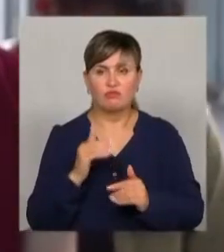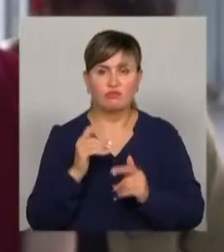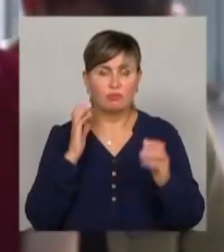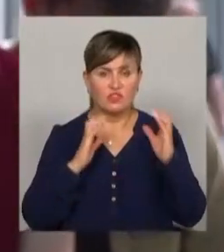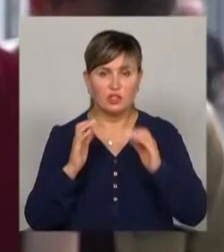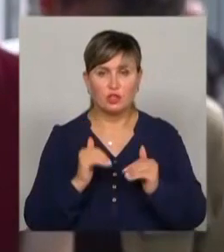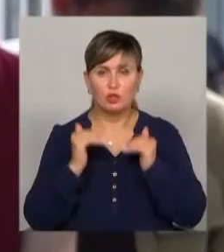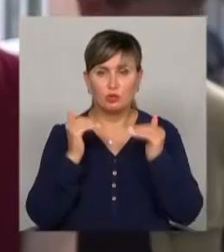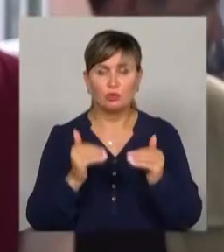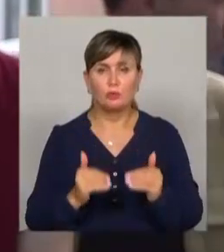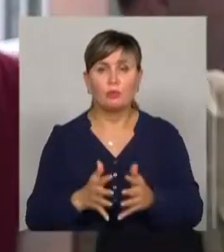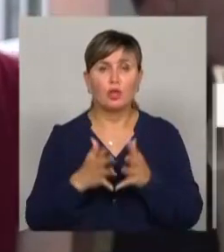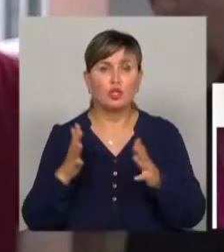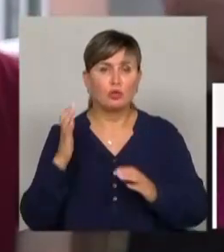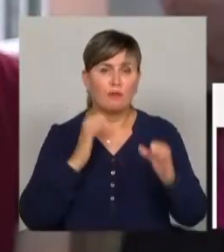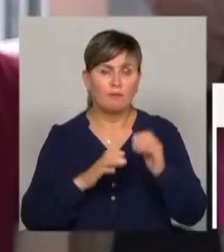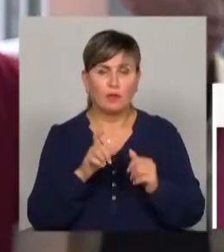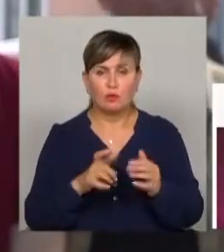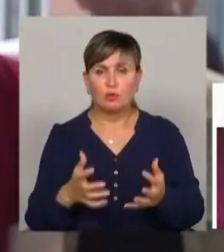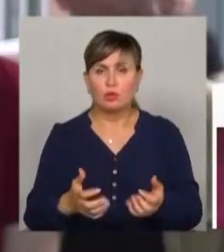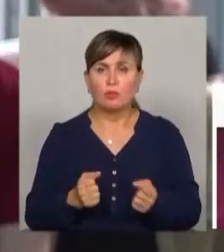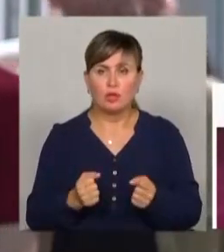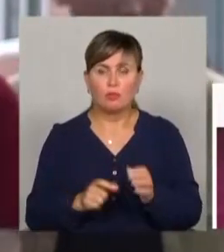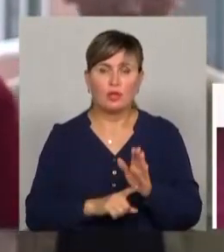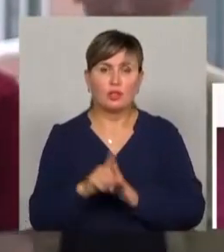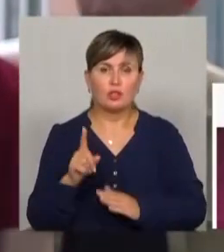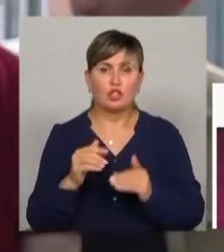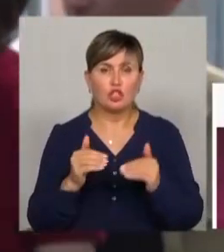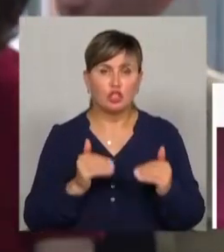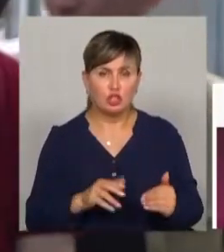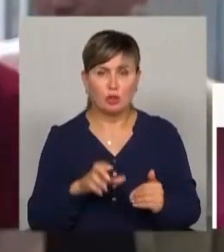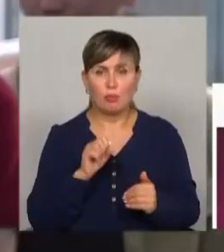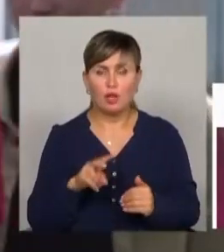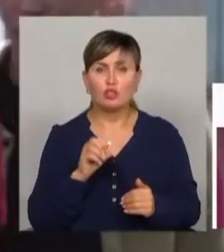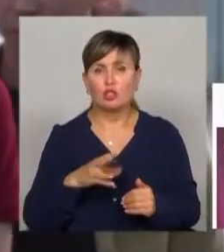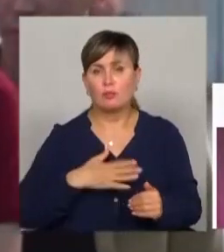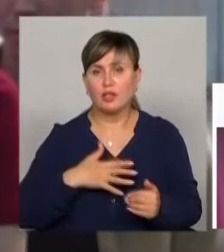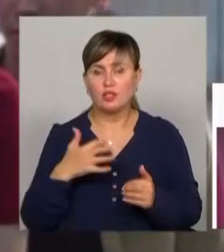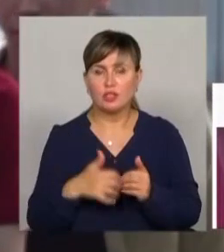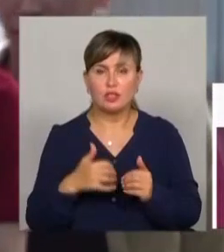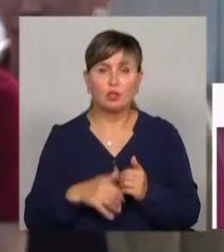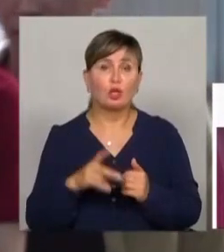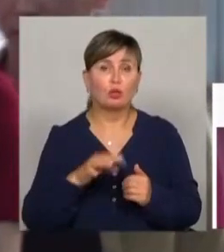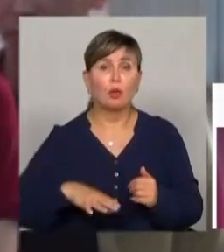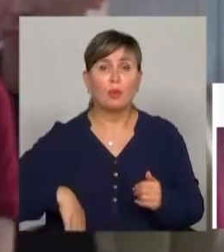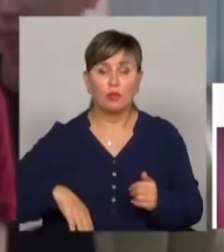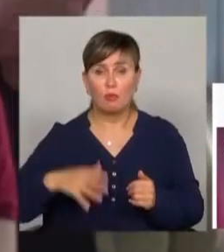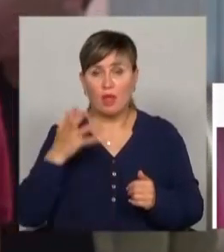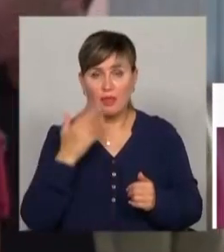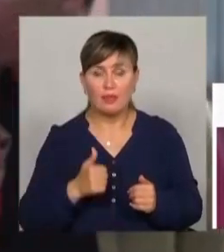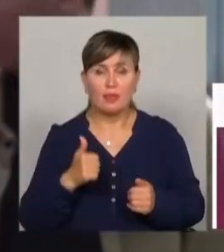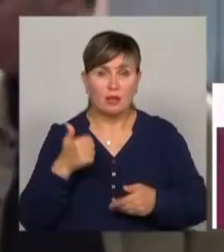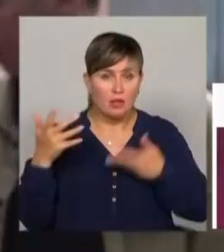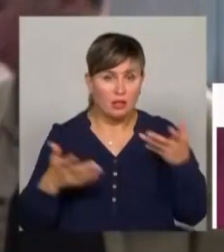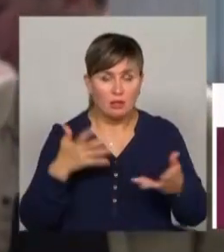что большинство вузов набрали поначалу ниже баллы, чем наши средние. Но потом, когда разобрали